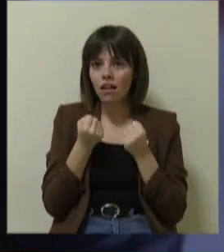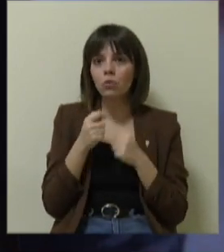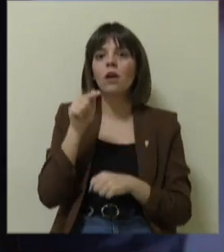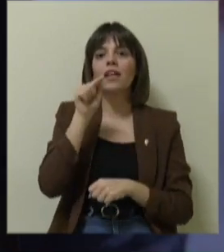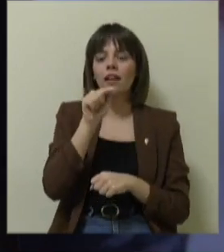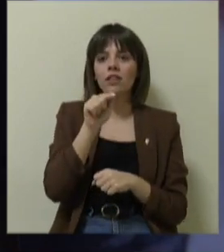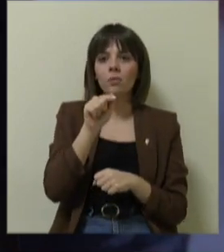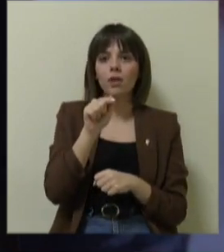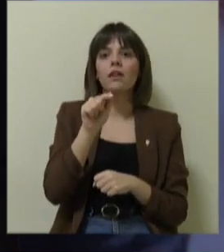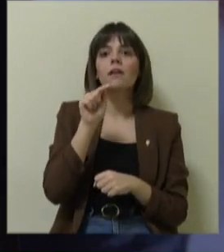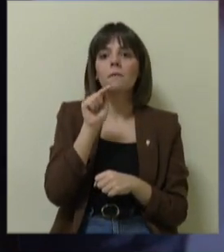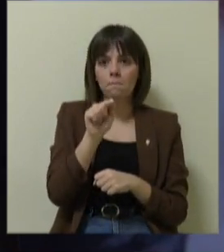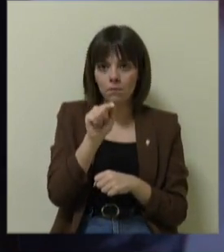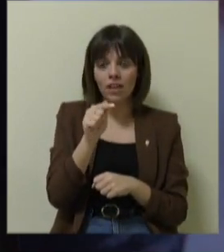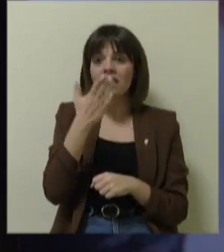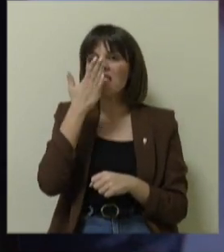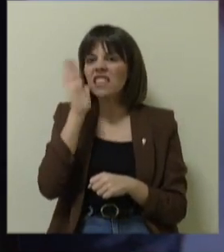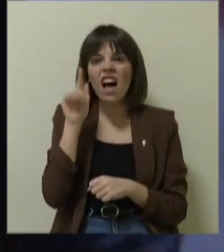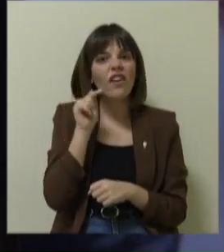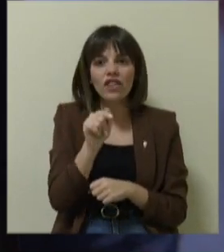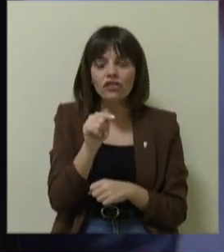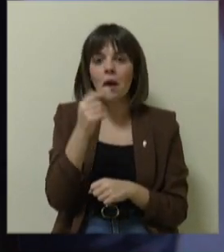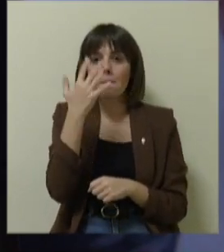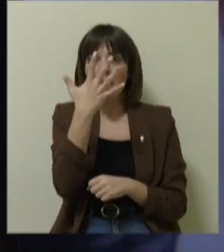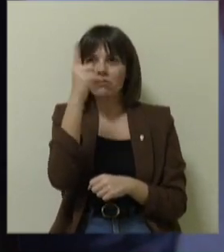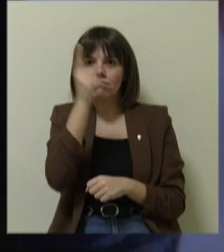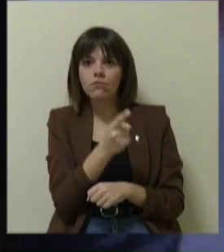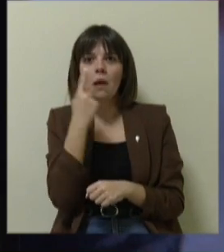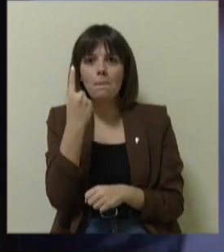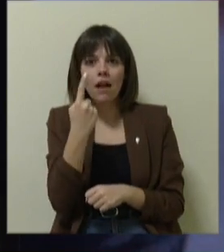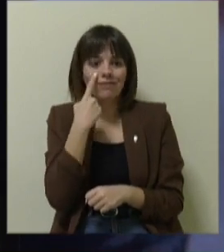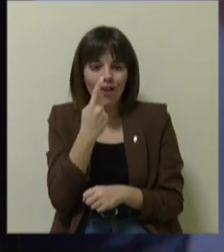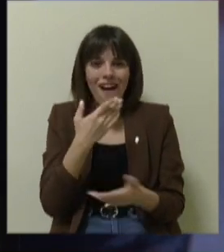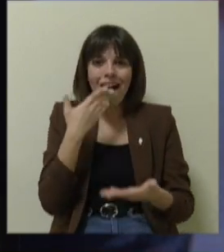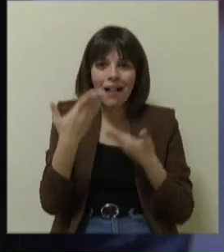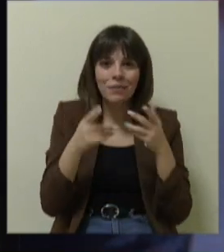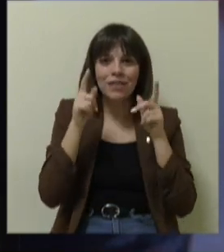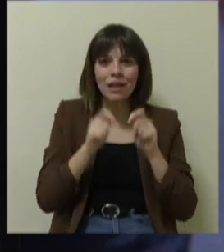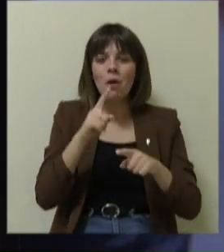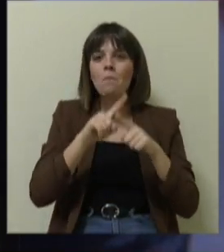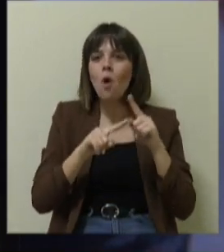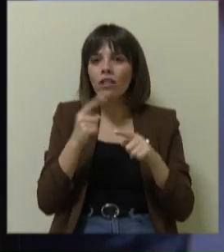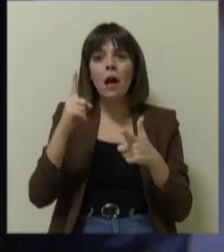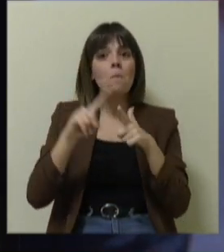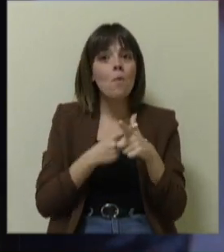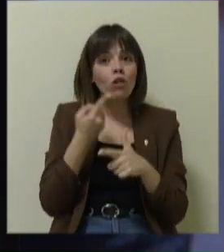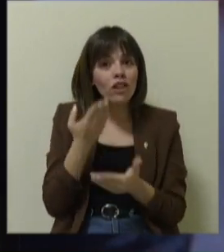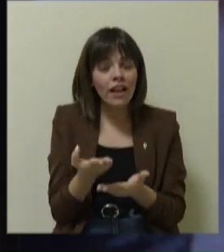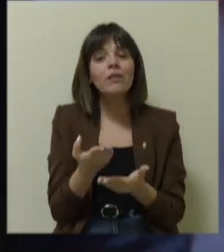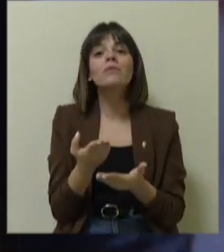benim bu kısa süre içinde sadece beşte birine değinebildiğim politika ve